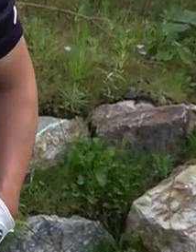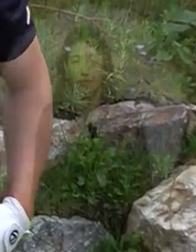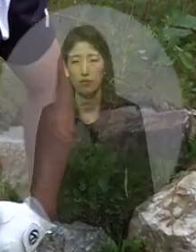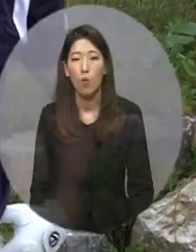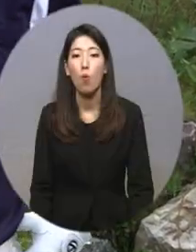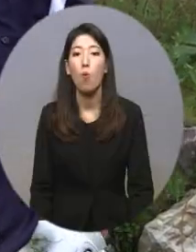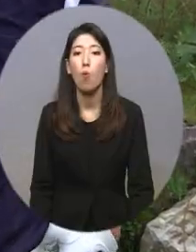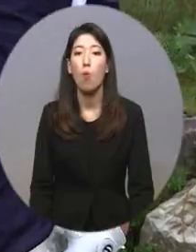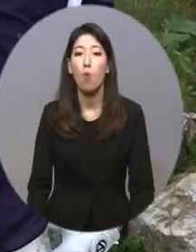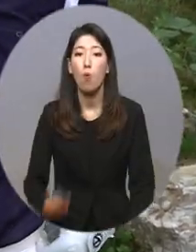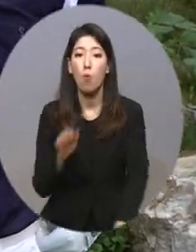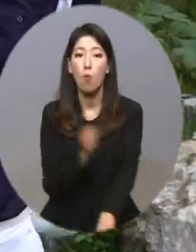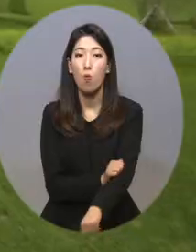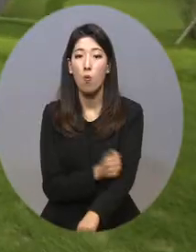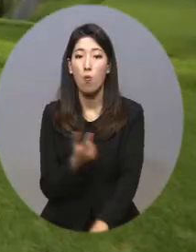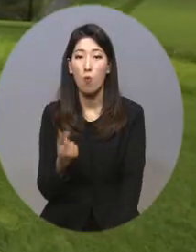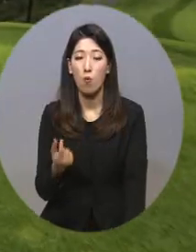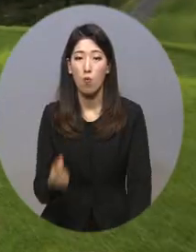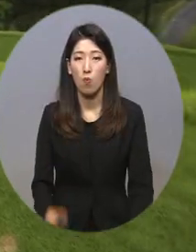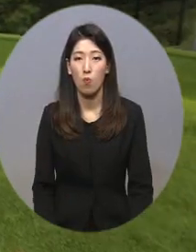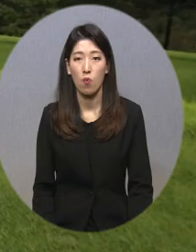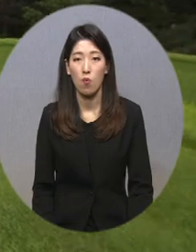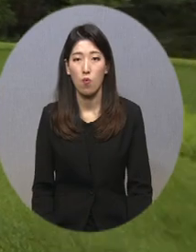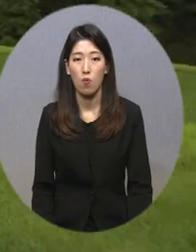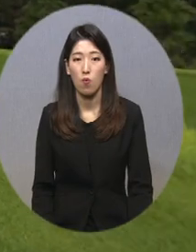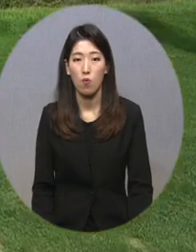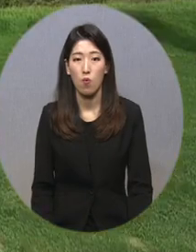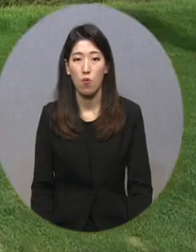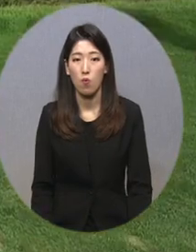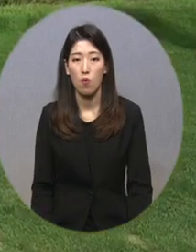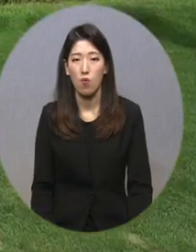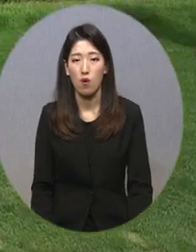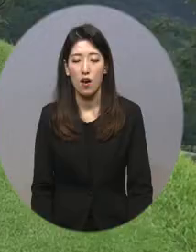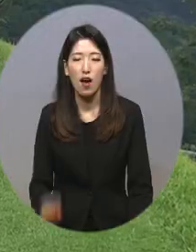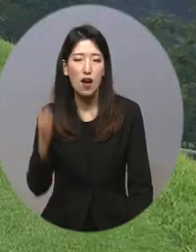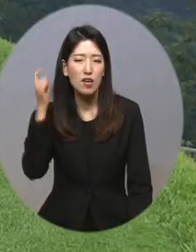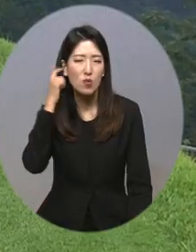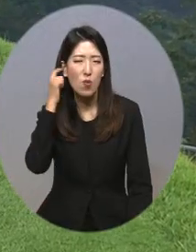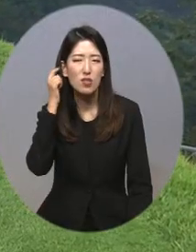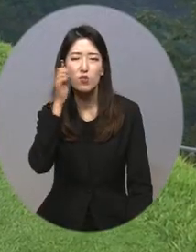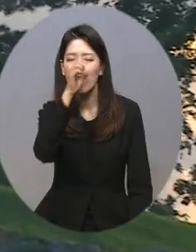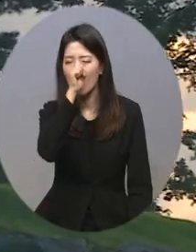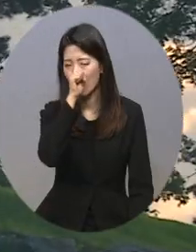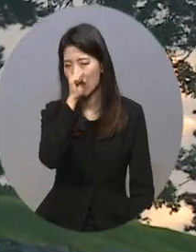굿샷! 와 살려놓은 말인데? 소리는 좋았는데.